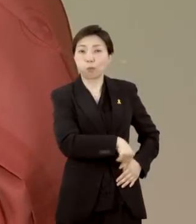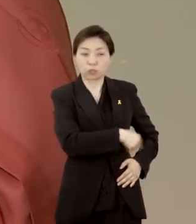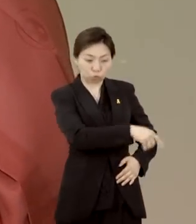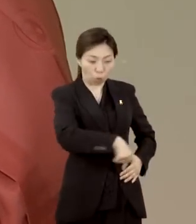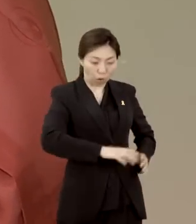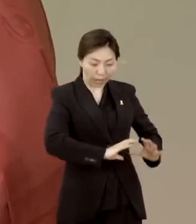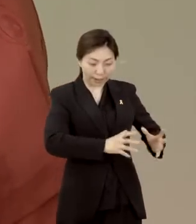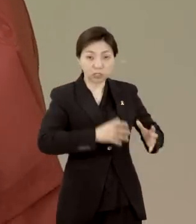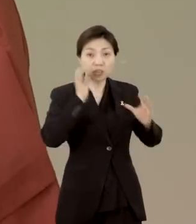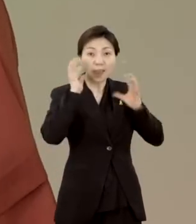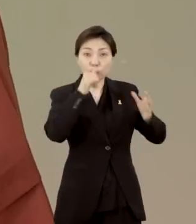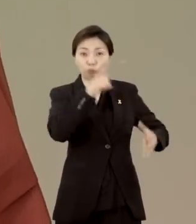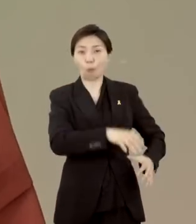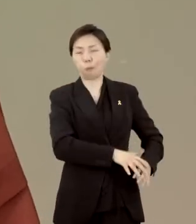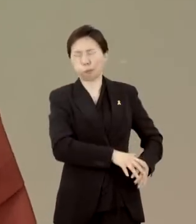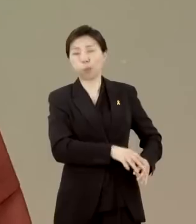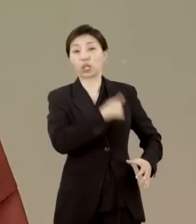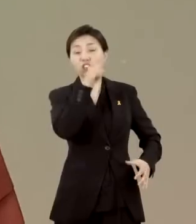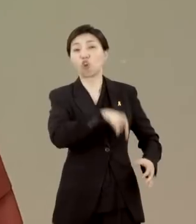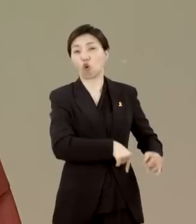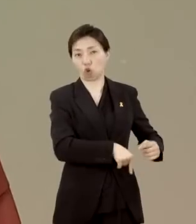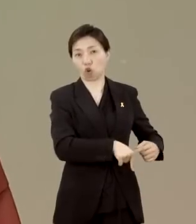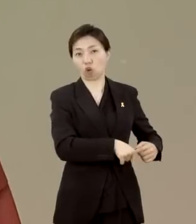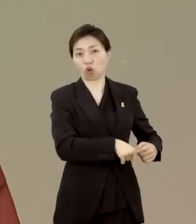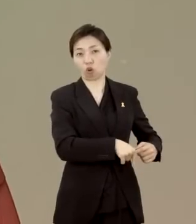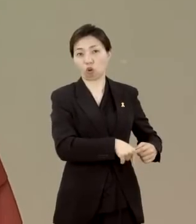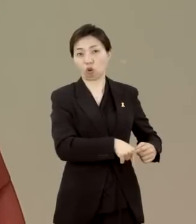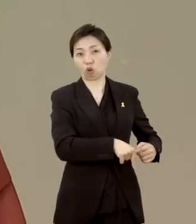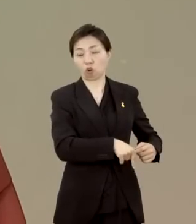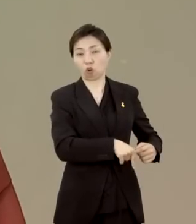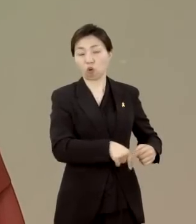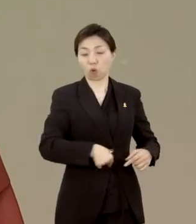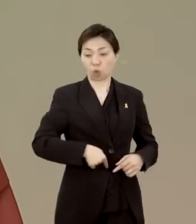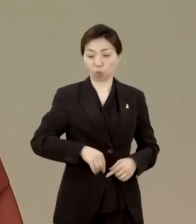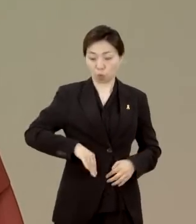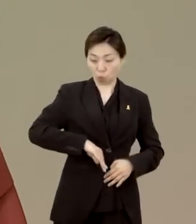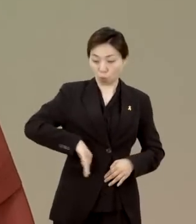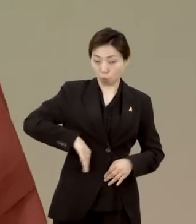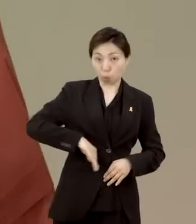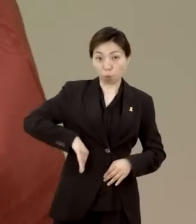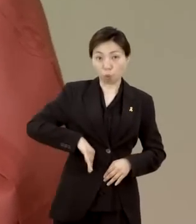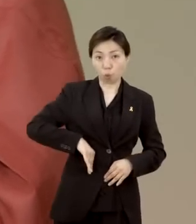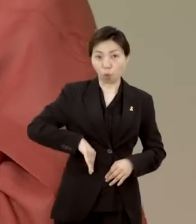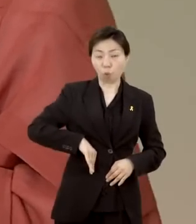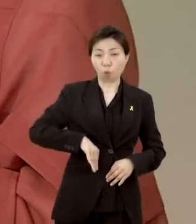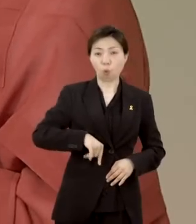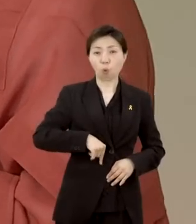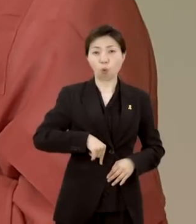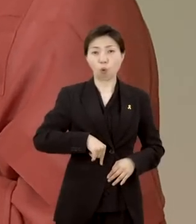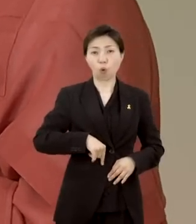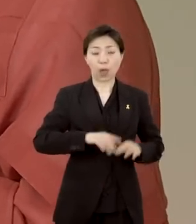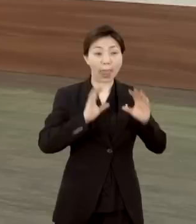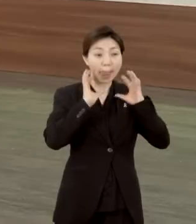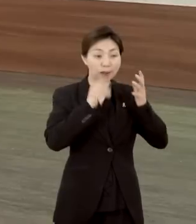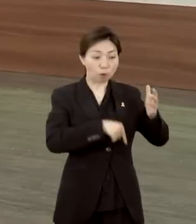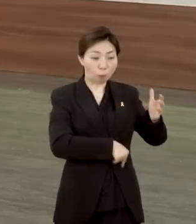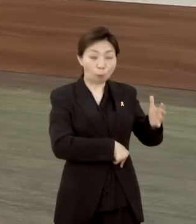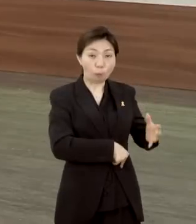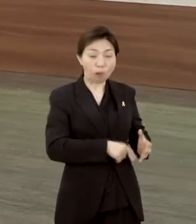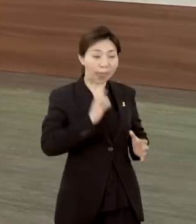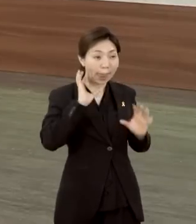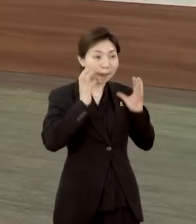나오지를 않고 엄마 오른쪽 뱃속에서 머무르고 있고 그리고 첫 번째